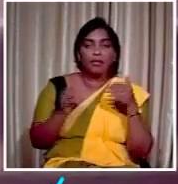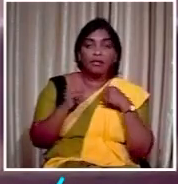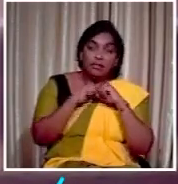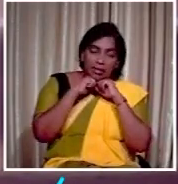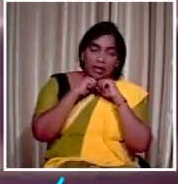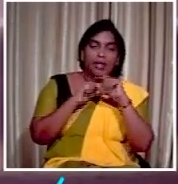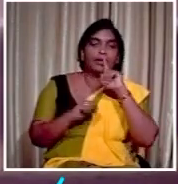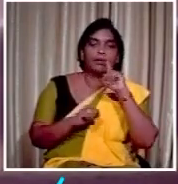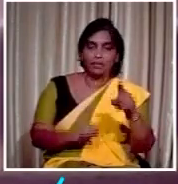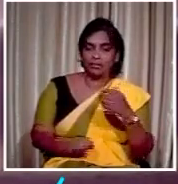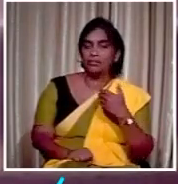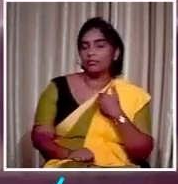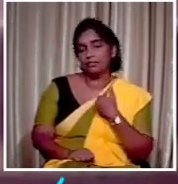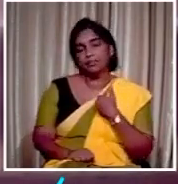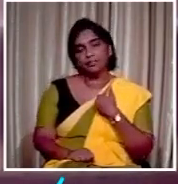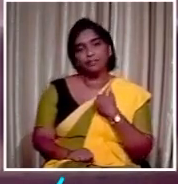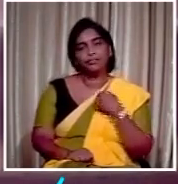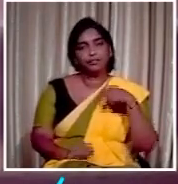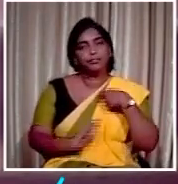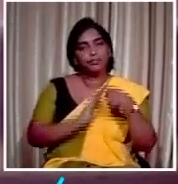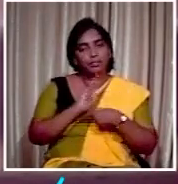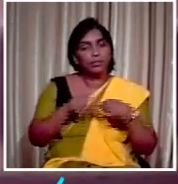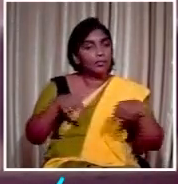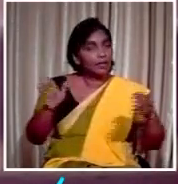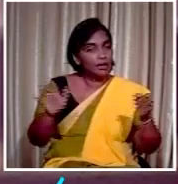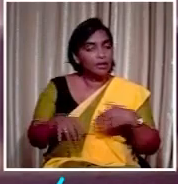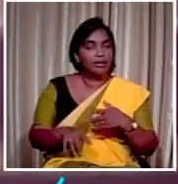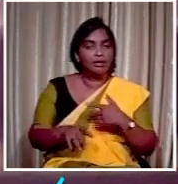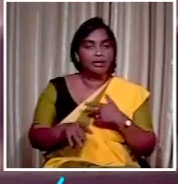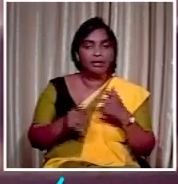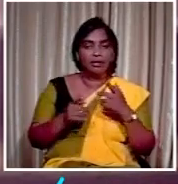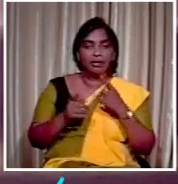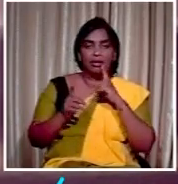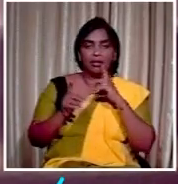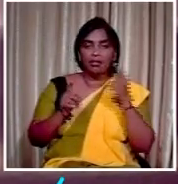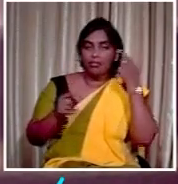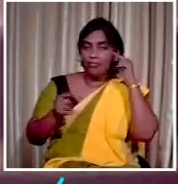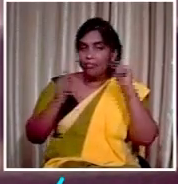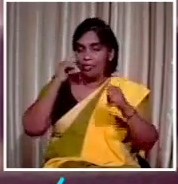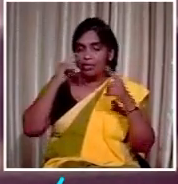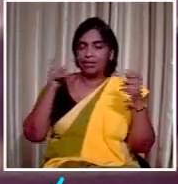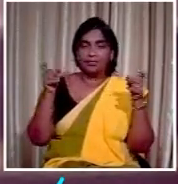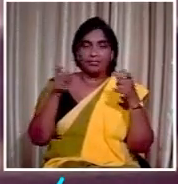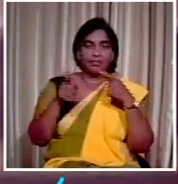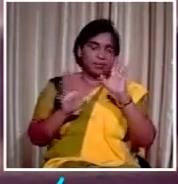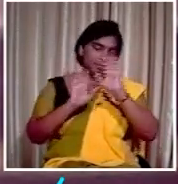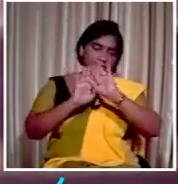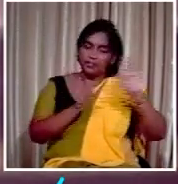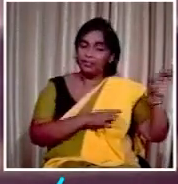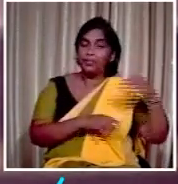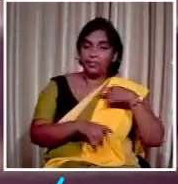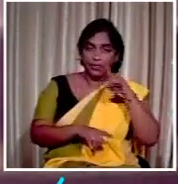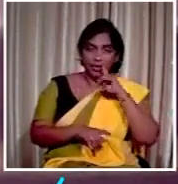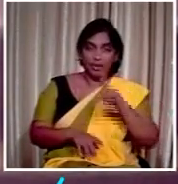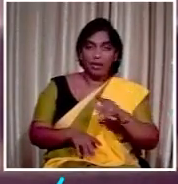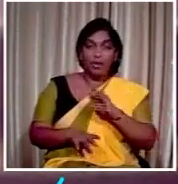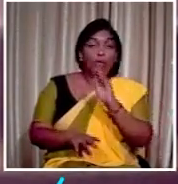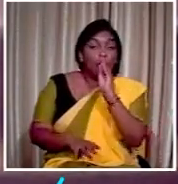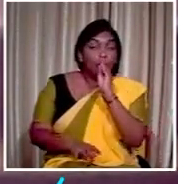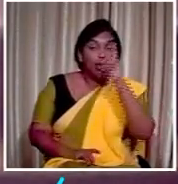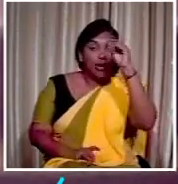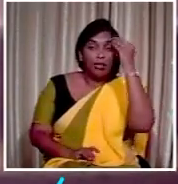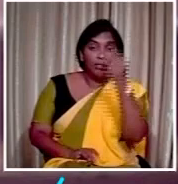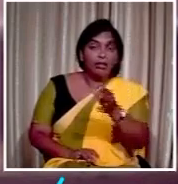क्यू सा मम इतना मेरे अटे तव मत कीबोर्ड वोरियर्स कथा मंग इना मेक सापने को मत